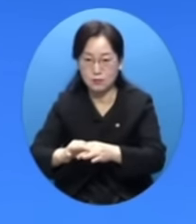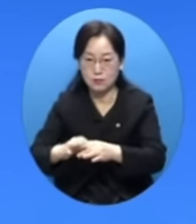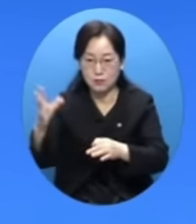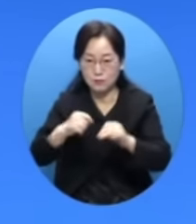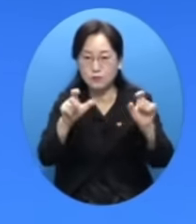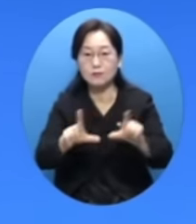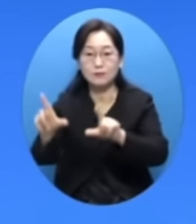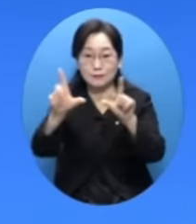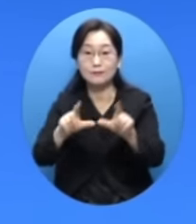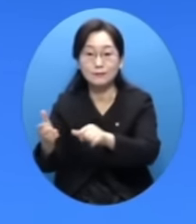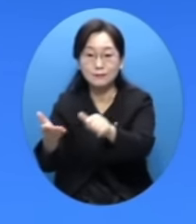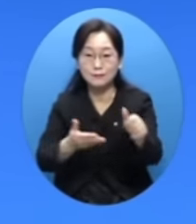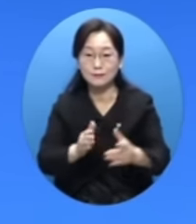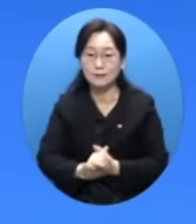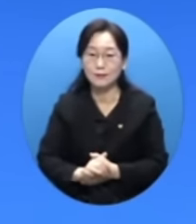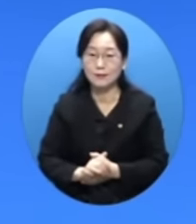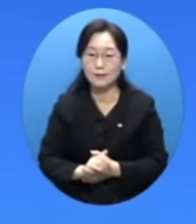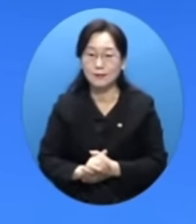되는 것입니다.